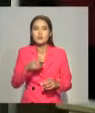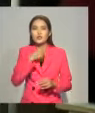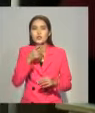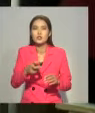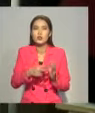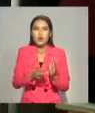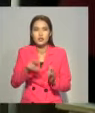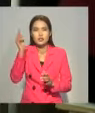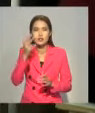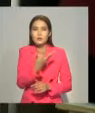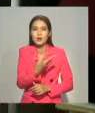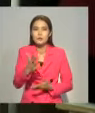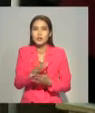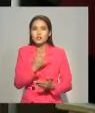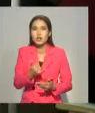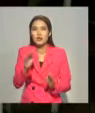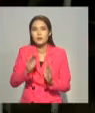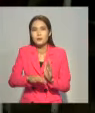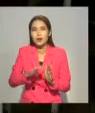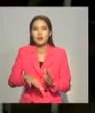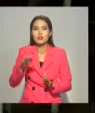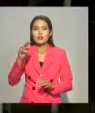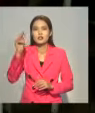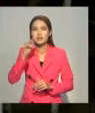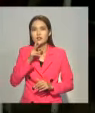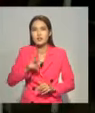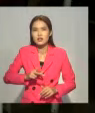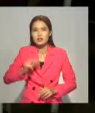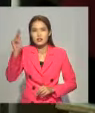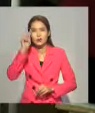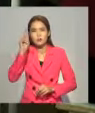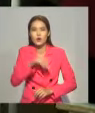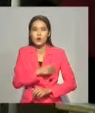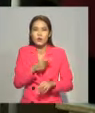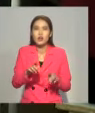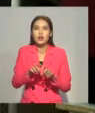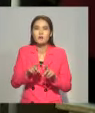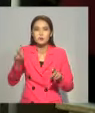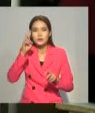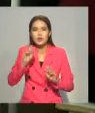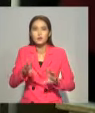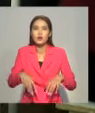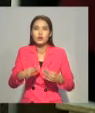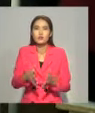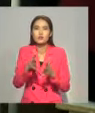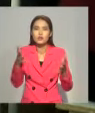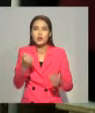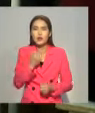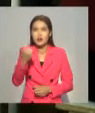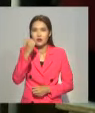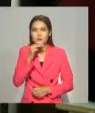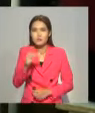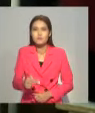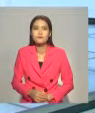сабақты 5-ке оқыт. Енді кішкентай қызымның білімге деген құштарлығын оятқым келет. Мемлекетке осындай мүмкіндік берген үшін үлкен алғыс